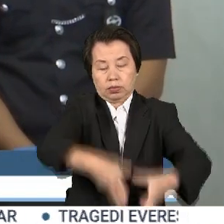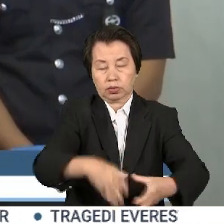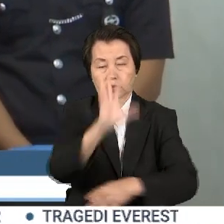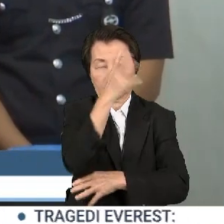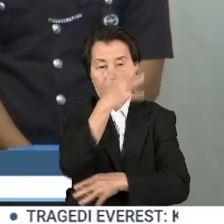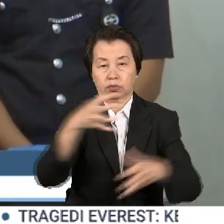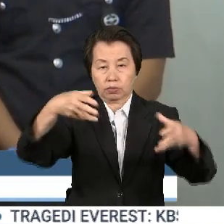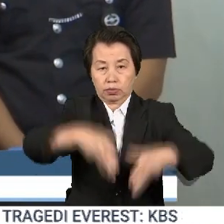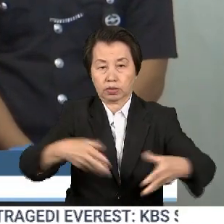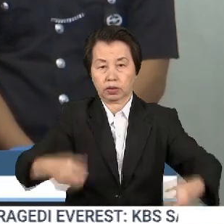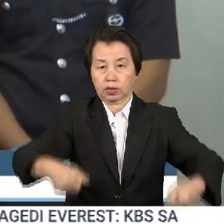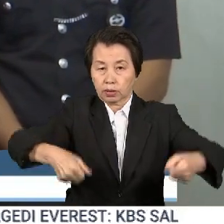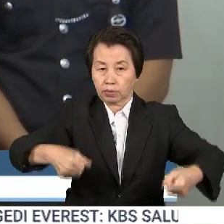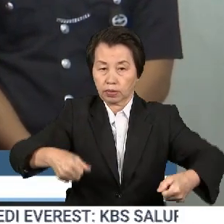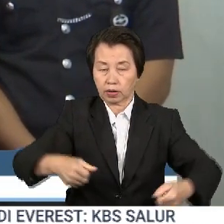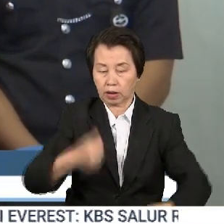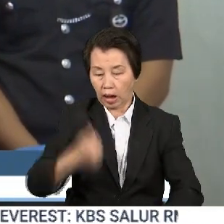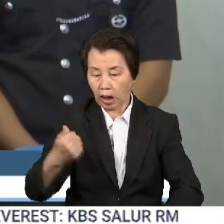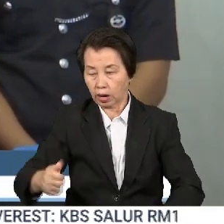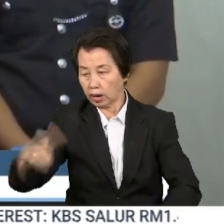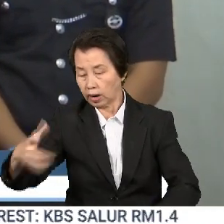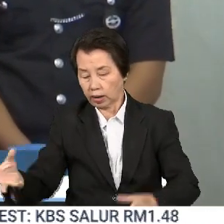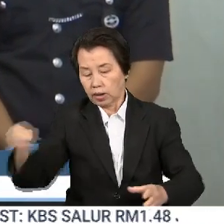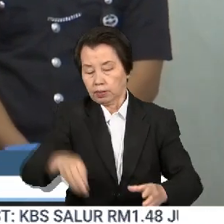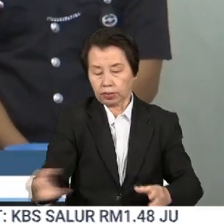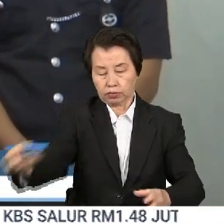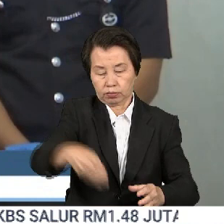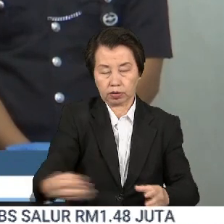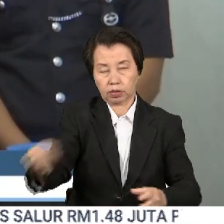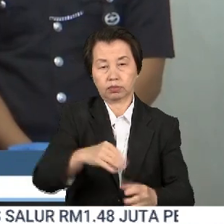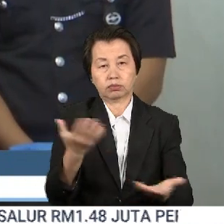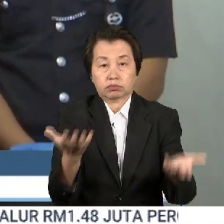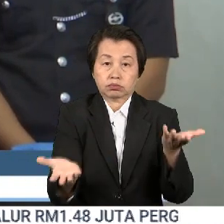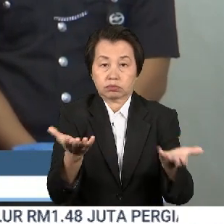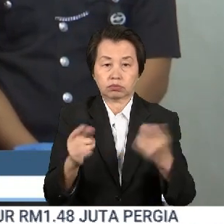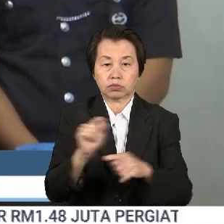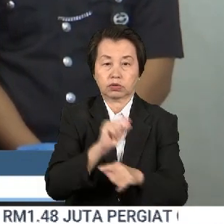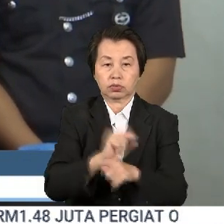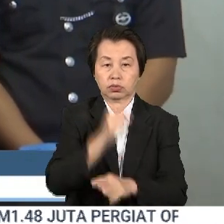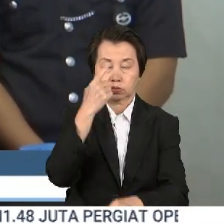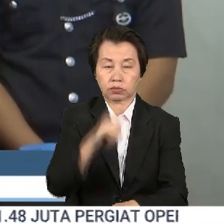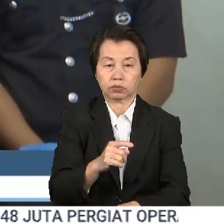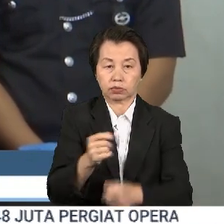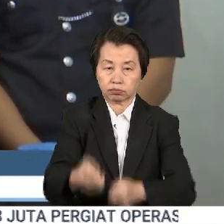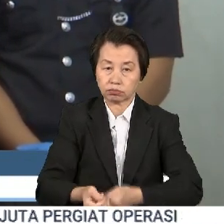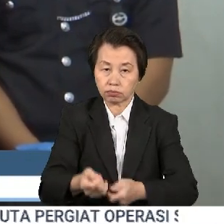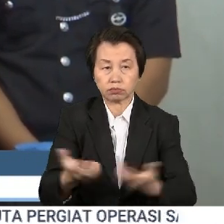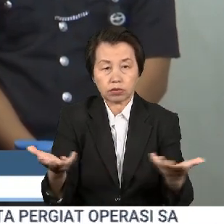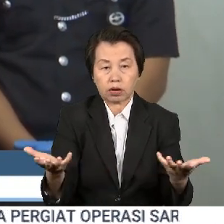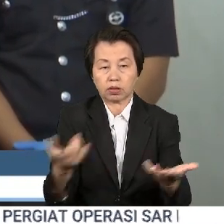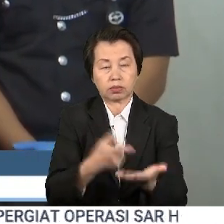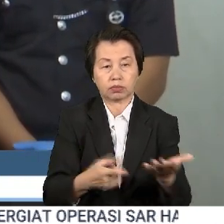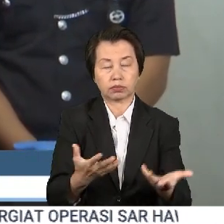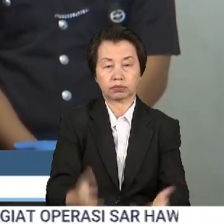dia, alatan-alatan lain lah mungkin yang digunakan untuk menghidupkan pokok-pokok ganja